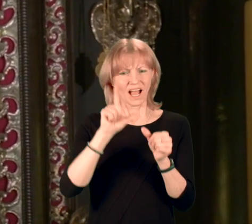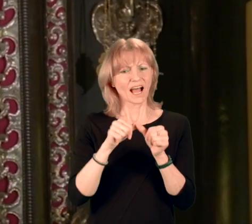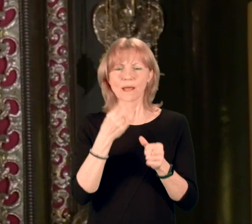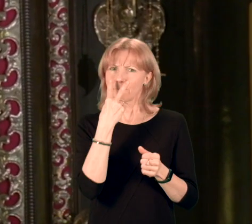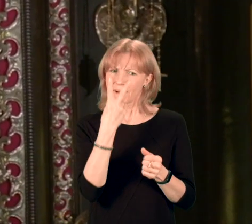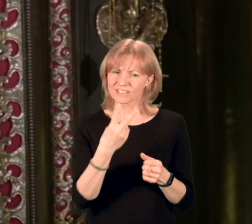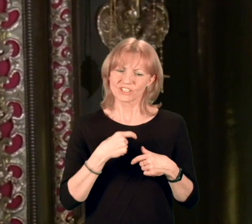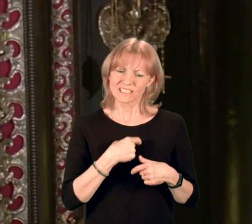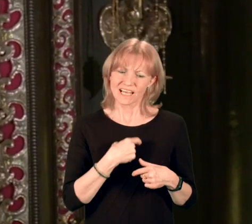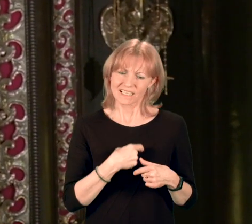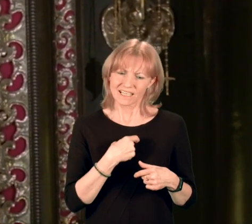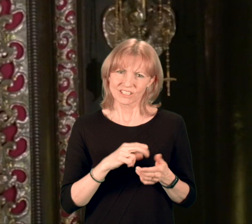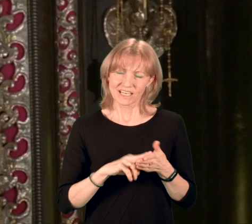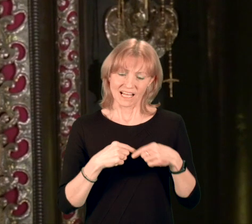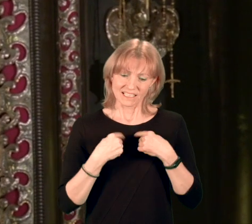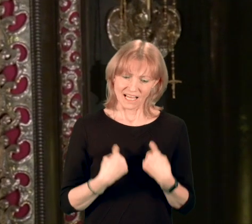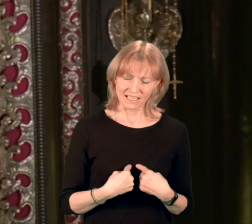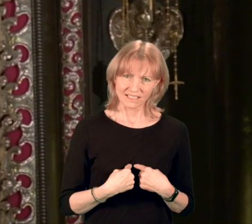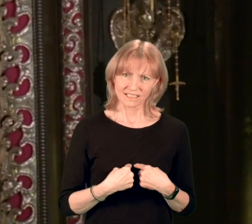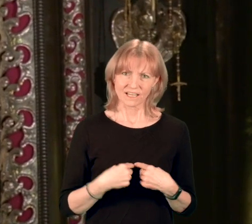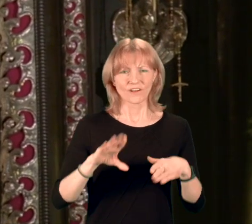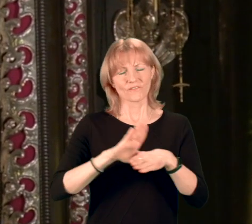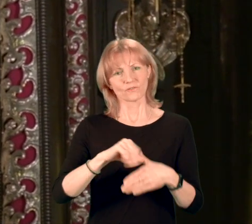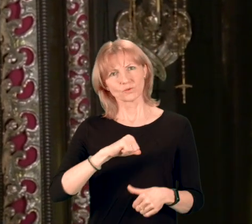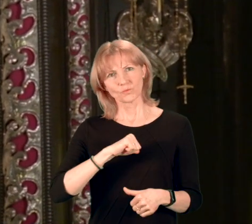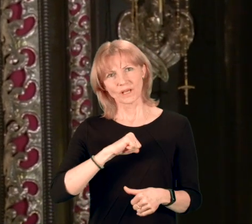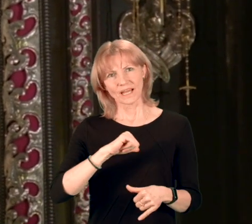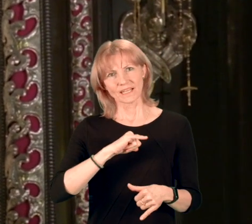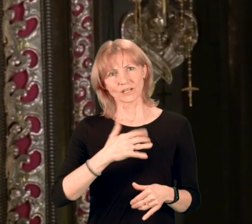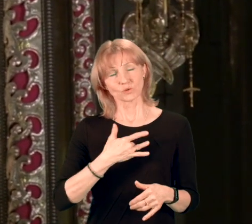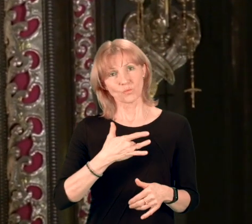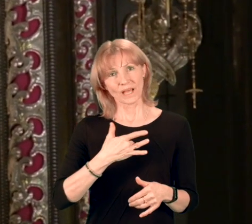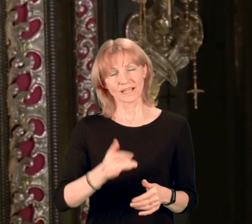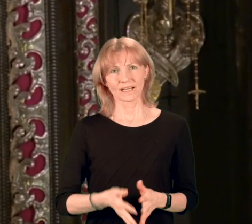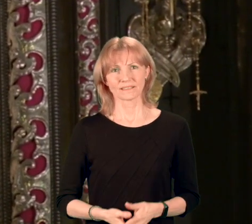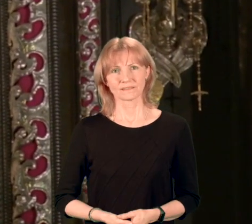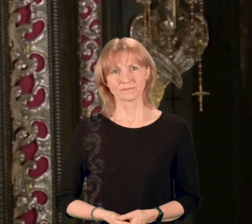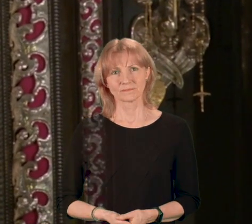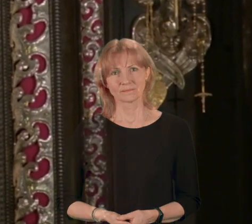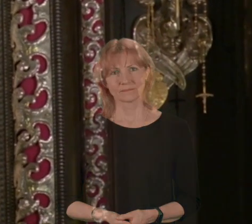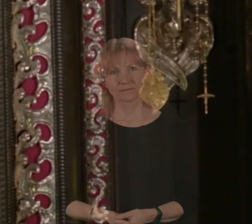serdecznie w ich wnętrza, ich serca, ich sumienia. KONIEC